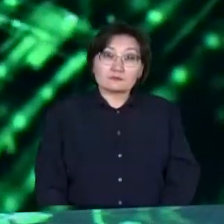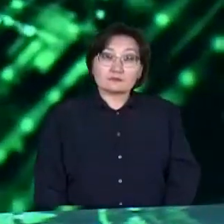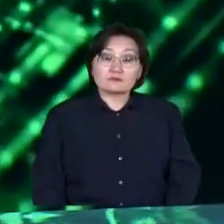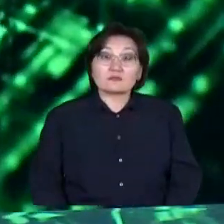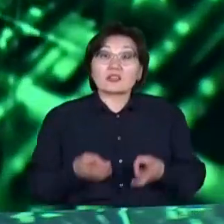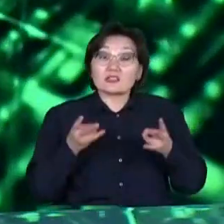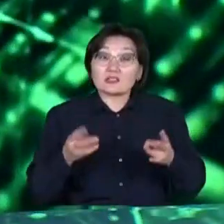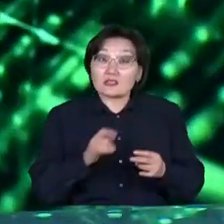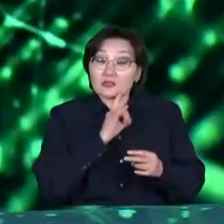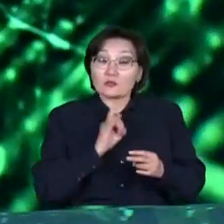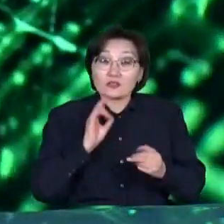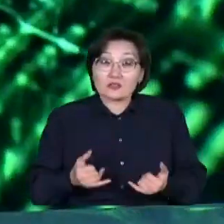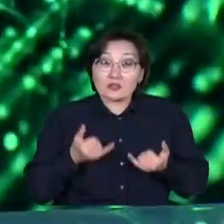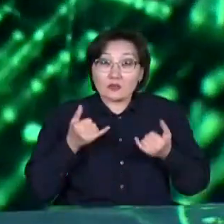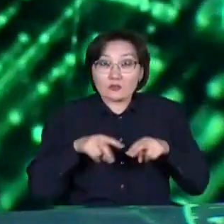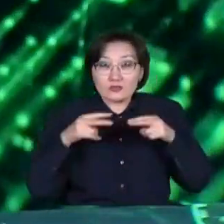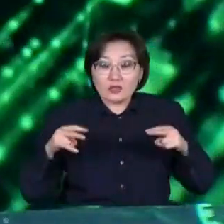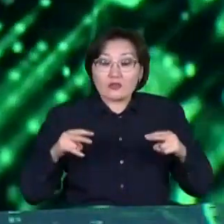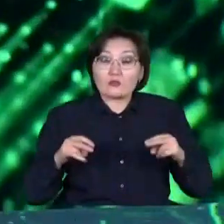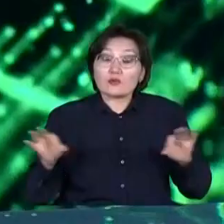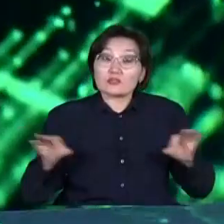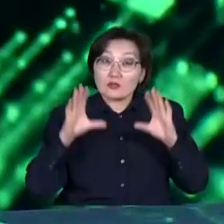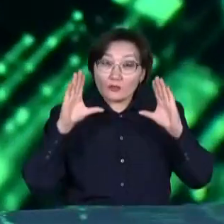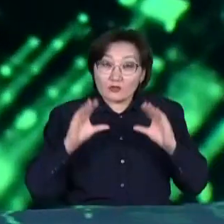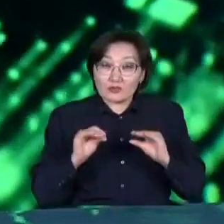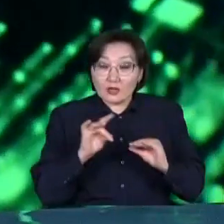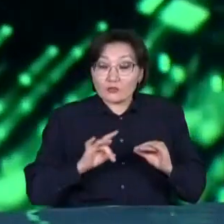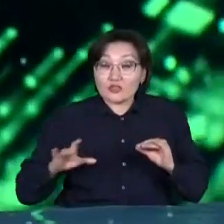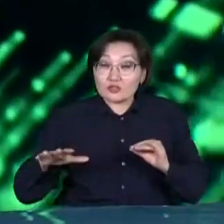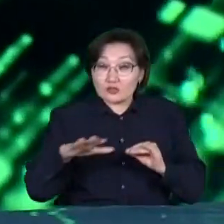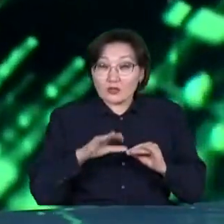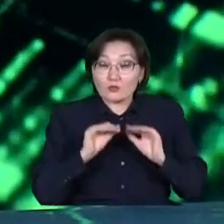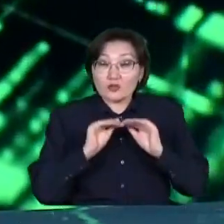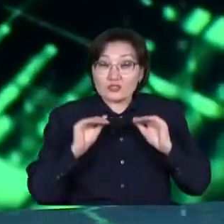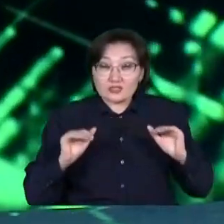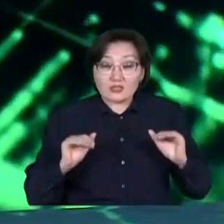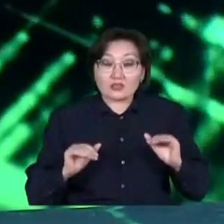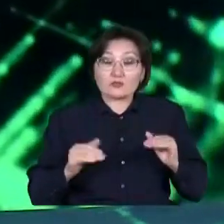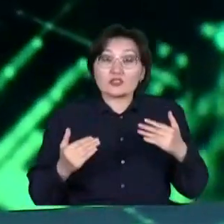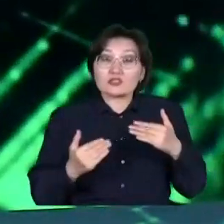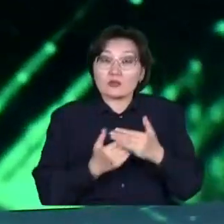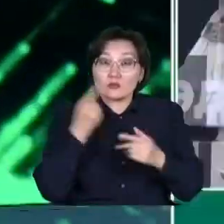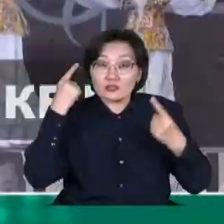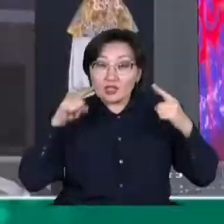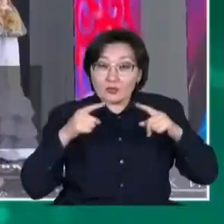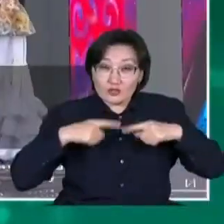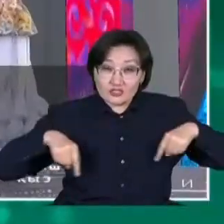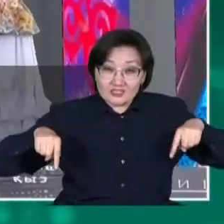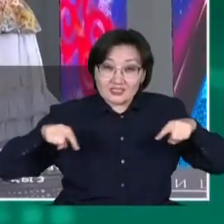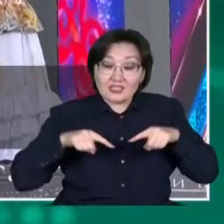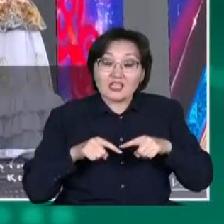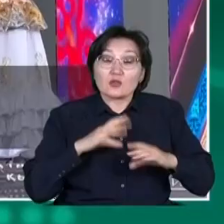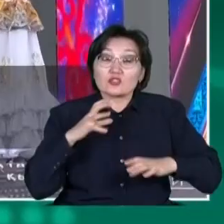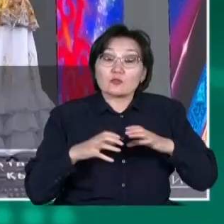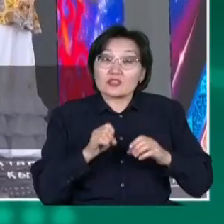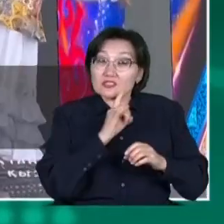Аяулы жандарға арналған әдеби сазды кеш. Алматының Наурызбай ауданындағы оқушылардың инновациялық шығармашылық орталығында